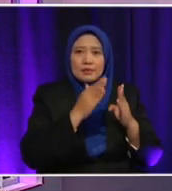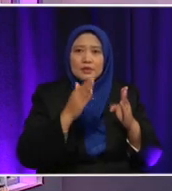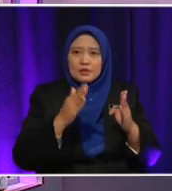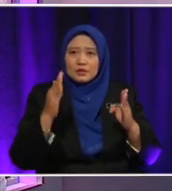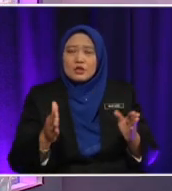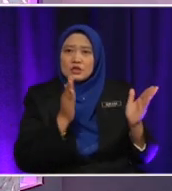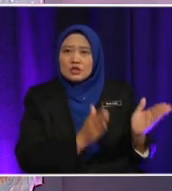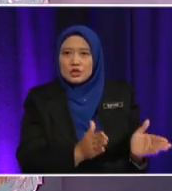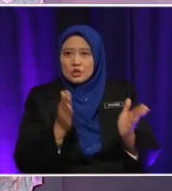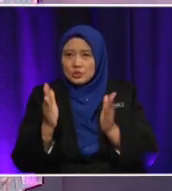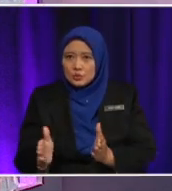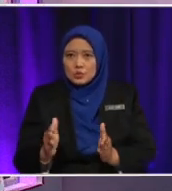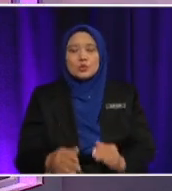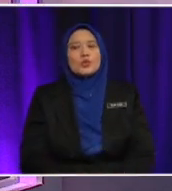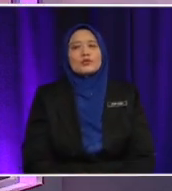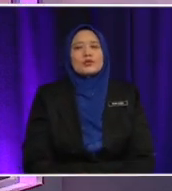macam-macam